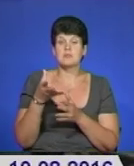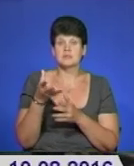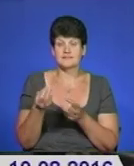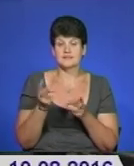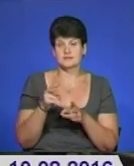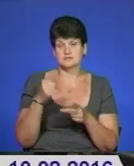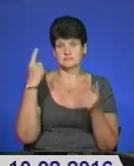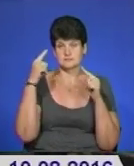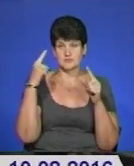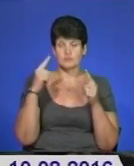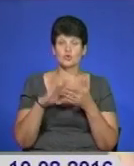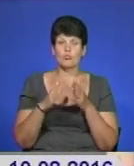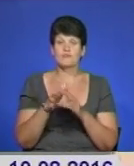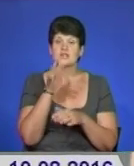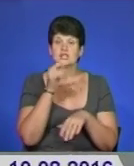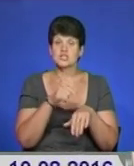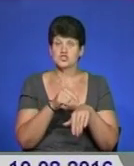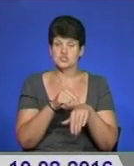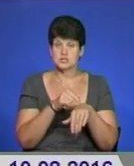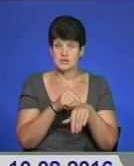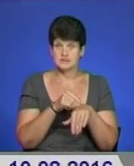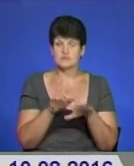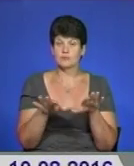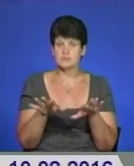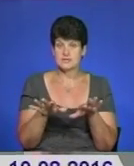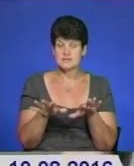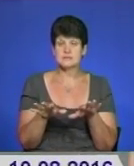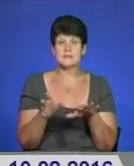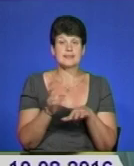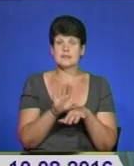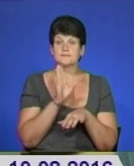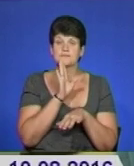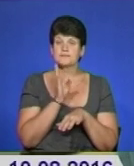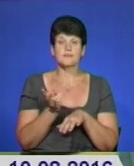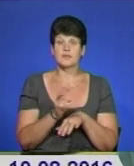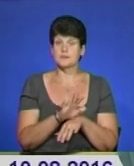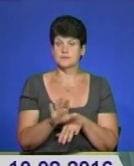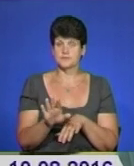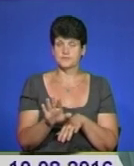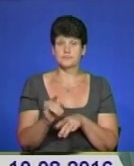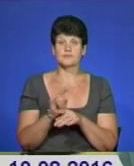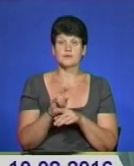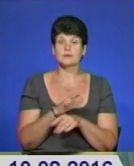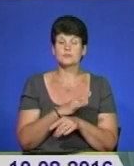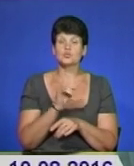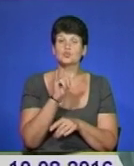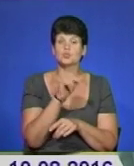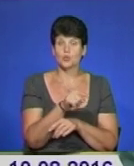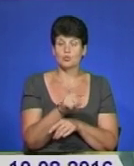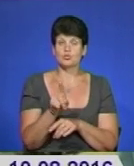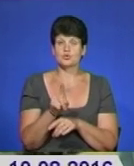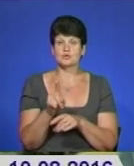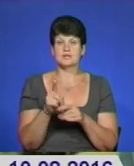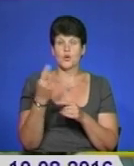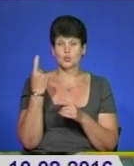домовлений час і в домовлене місце куртизанка, котра обіцяла все без обмежень, не прийшла. Шахрайство полягало в тому, що